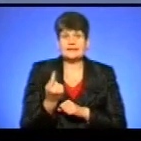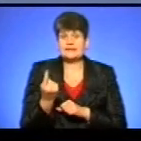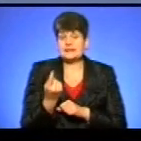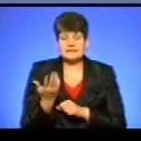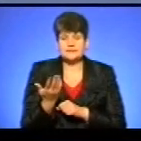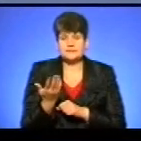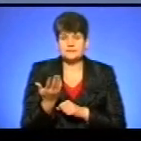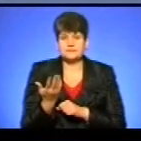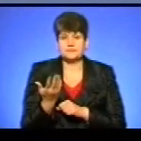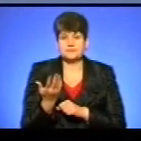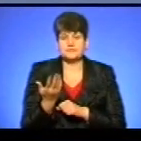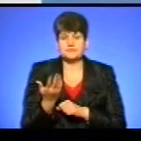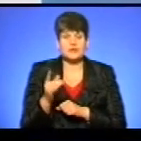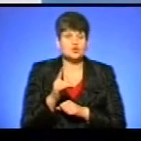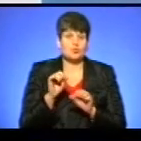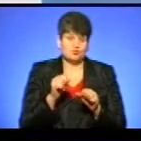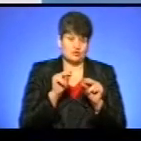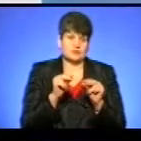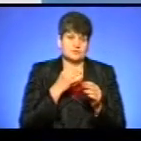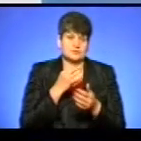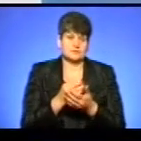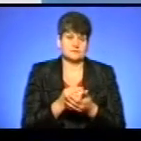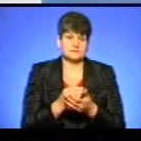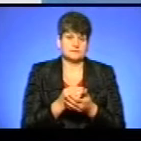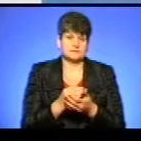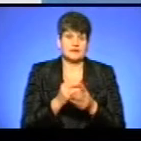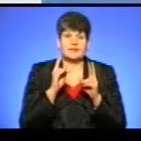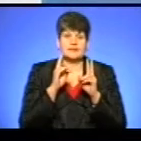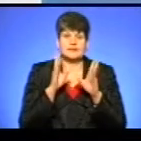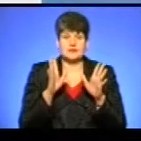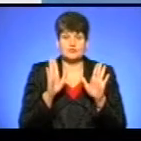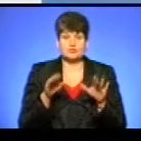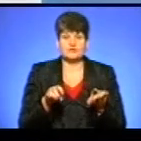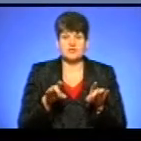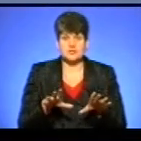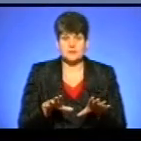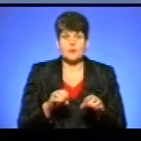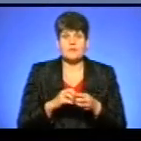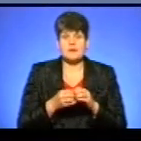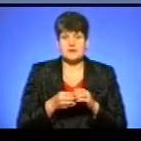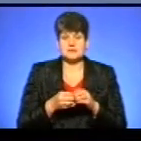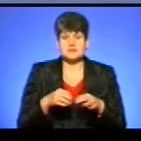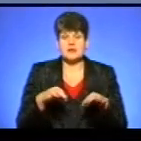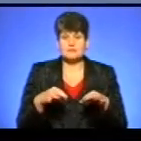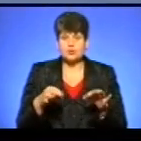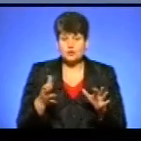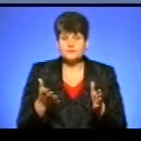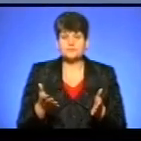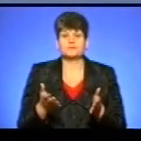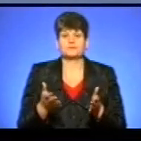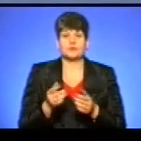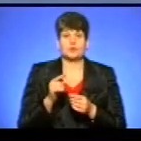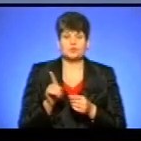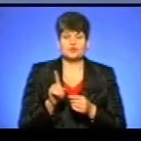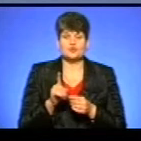що можу відверто сказати, не знаю, чи буде вирішена проблема з громадським транспортом, тому що